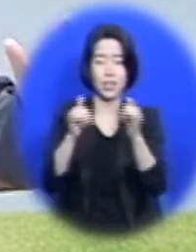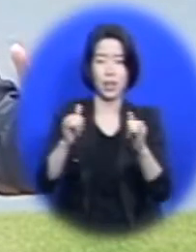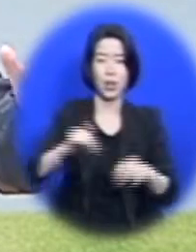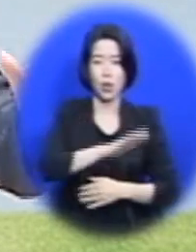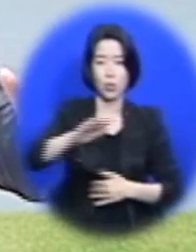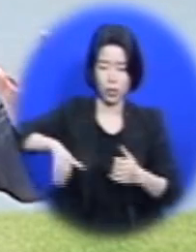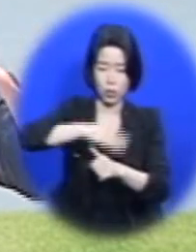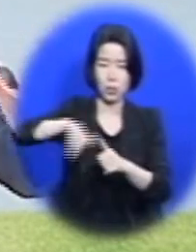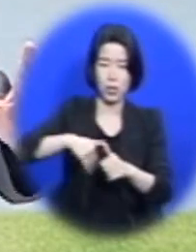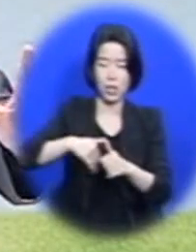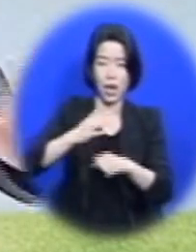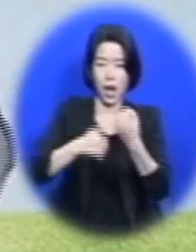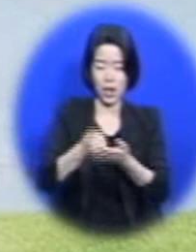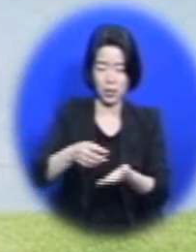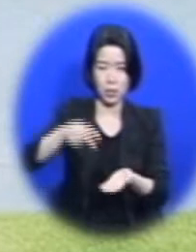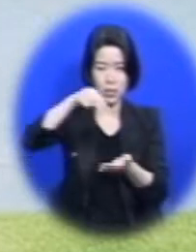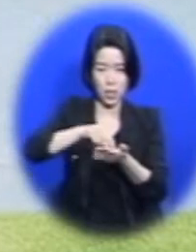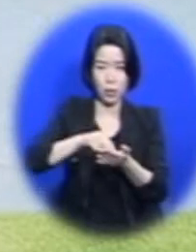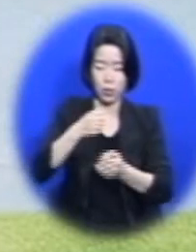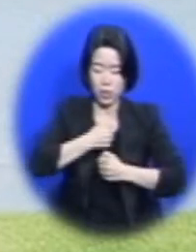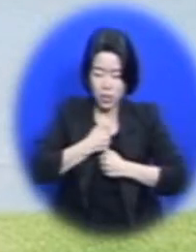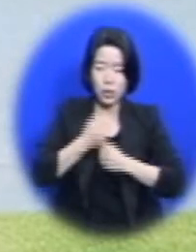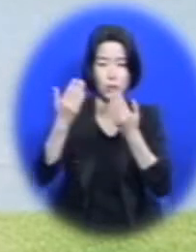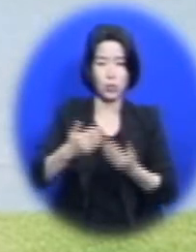우리 주변에 하나님이 세워놓고 지키고 계시다.